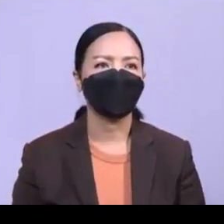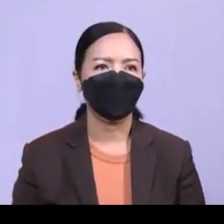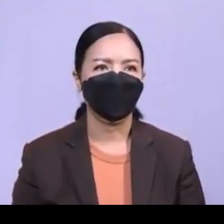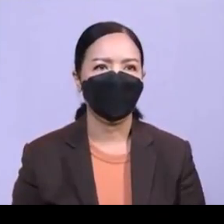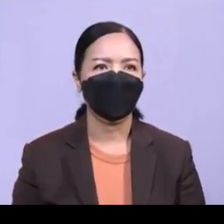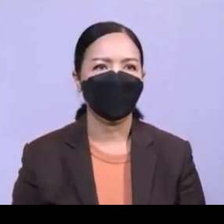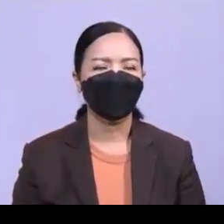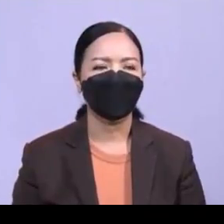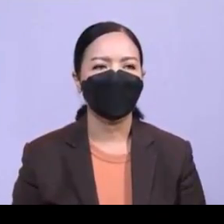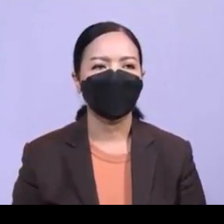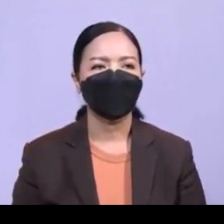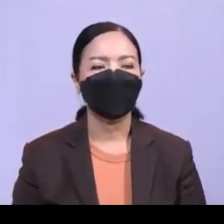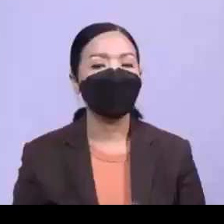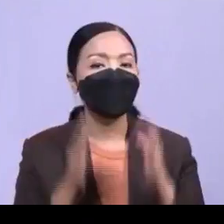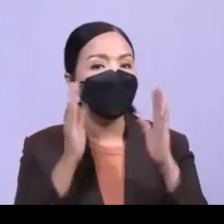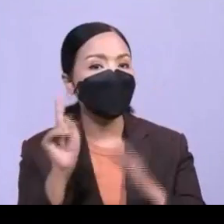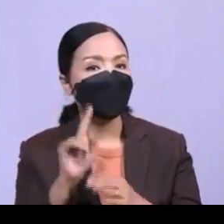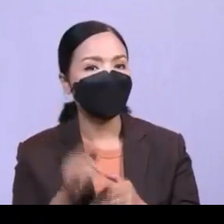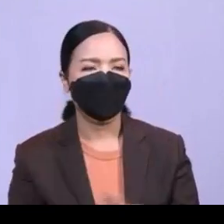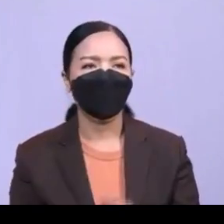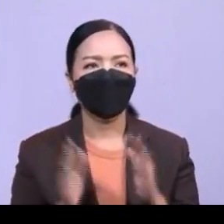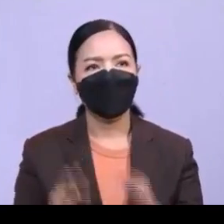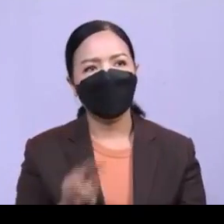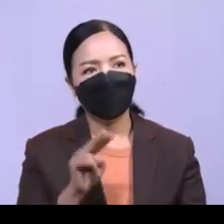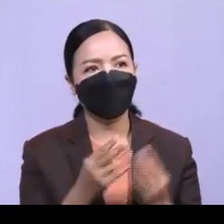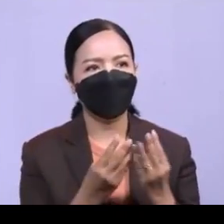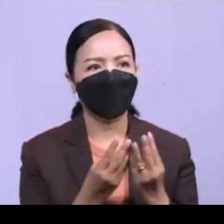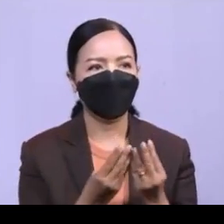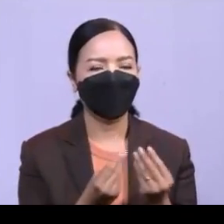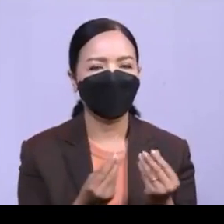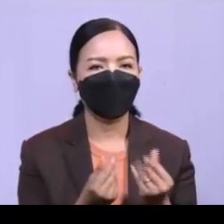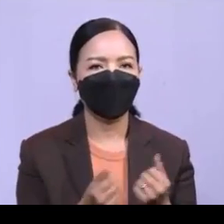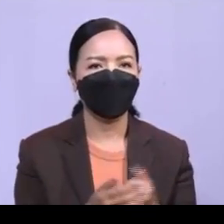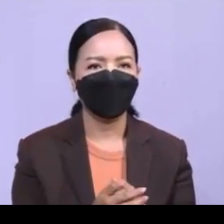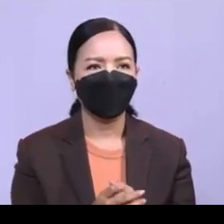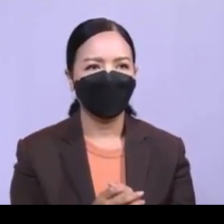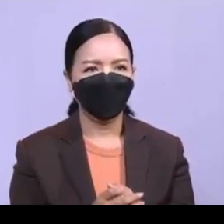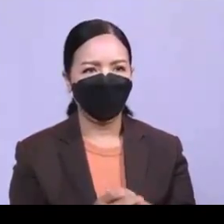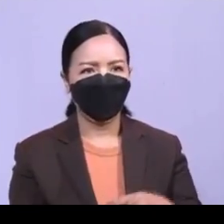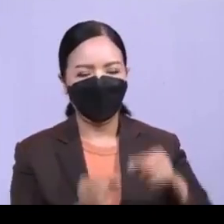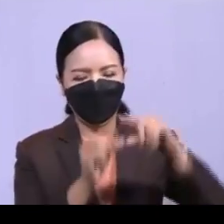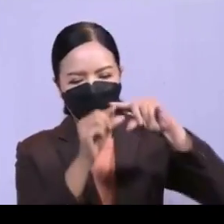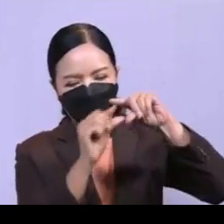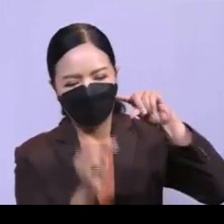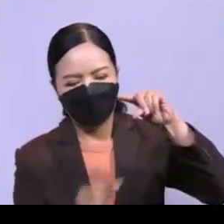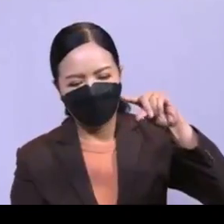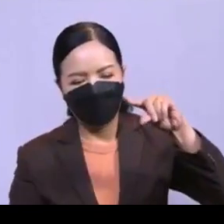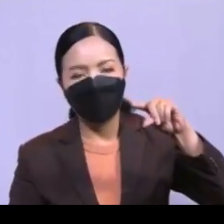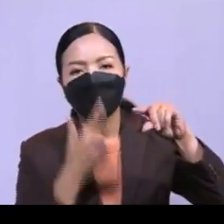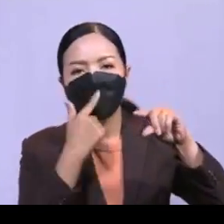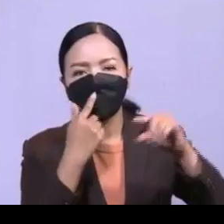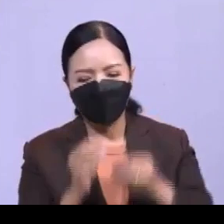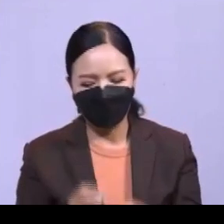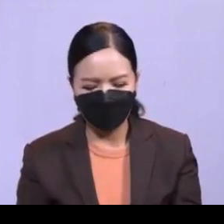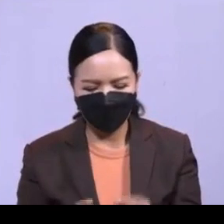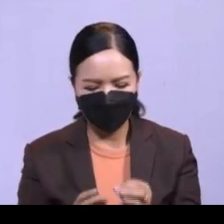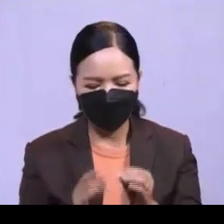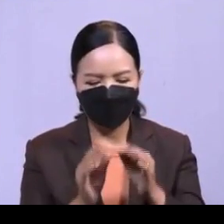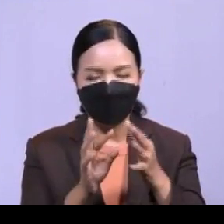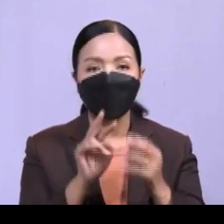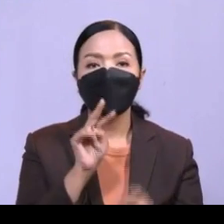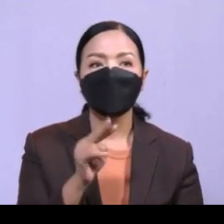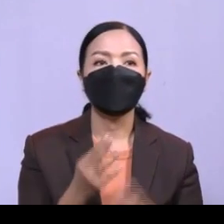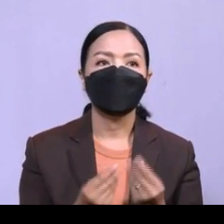คลิปนี้มาเนี่ยจริงๆตั้งใจจะให้คนเนี่ยเห็นเลขหางประทัดนะไม่ได้ตั้งใจจะให้มาแบบเหมือนมาหลอกคนมาอะไรอย่างนี้นะว่าโอ้โห